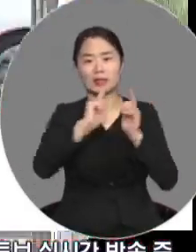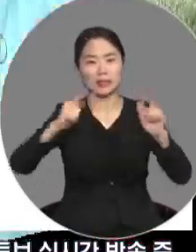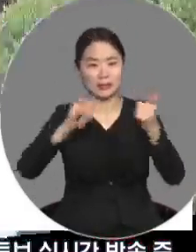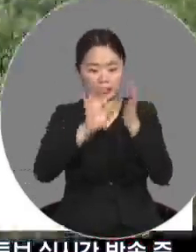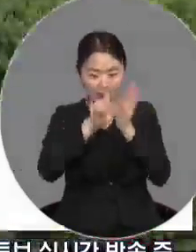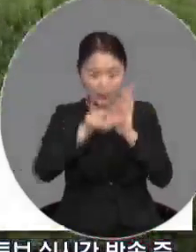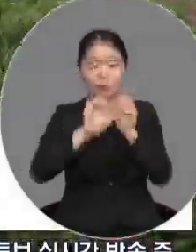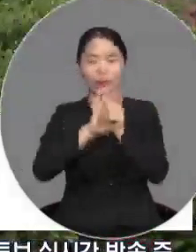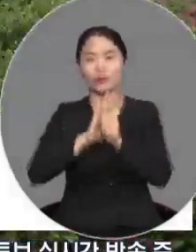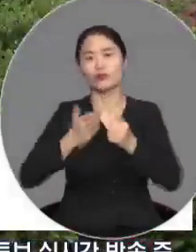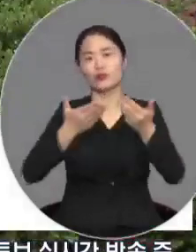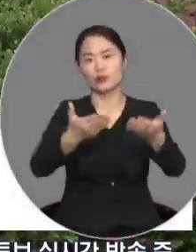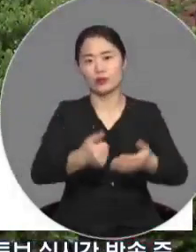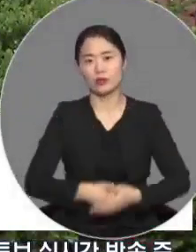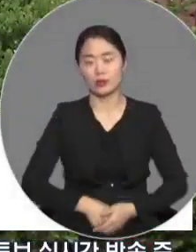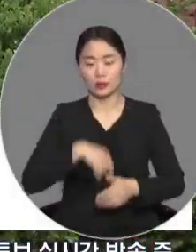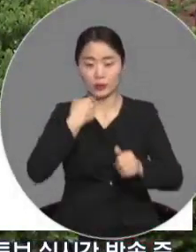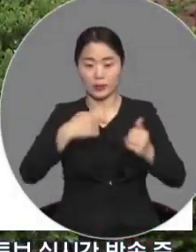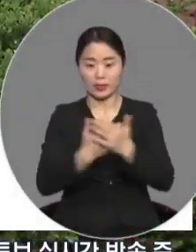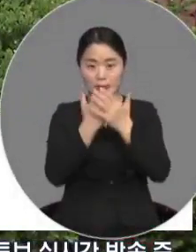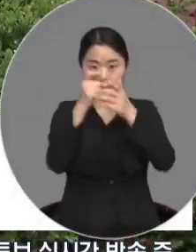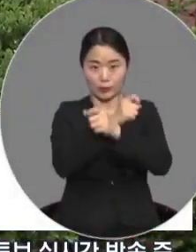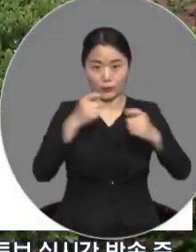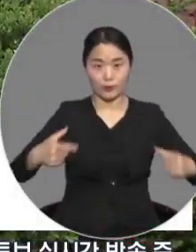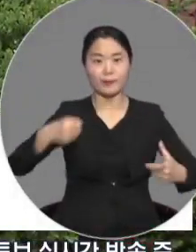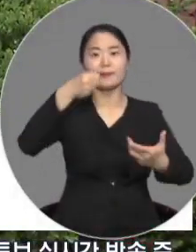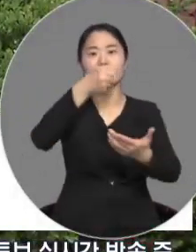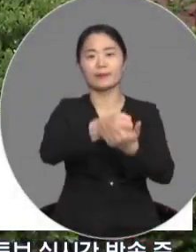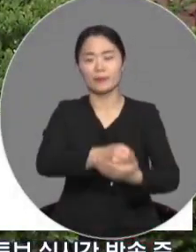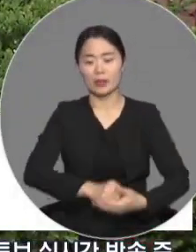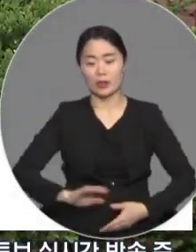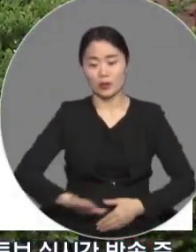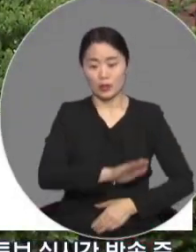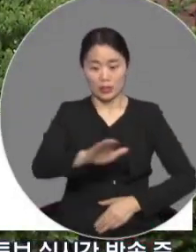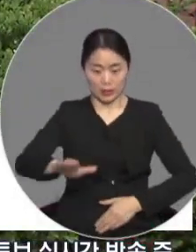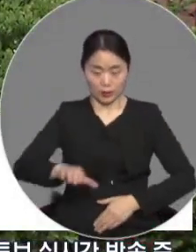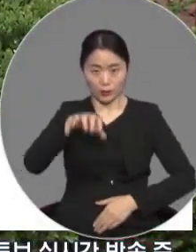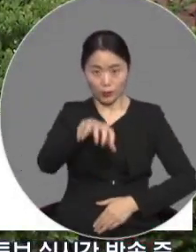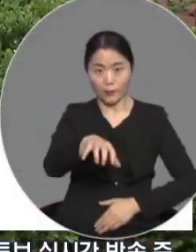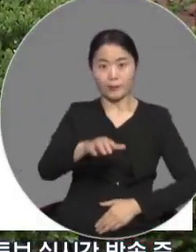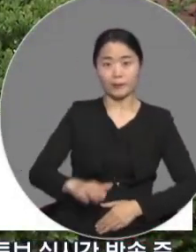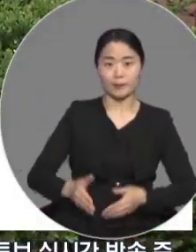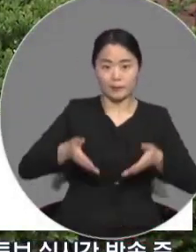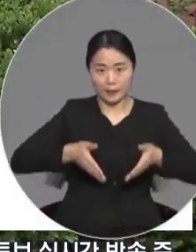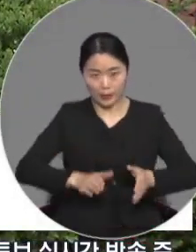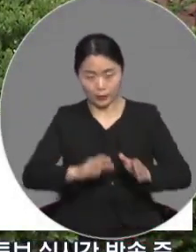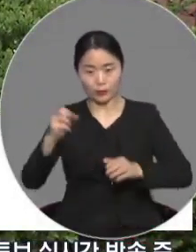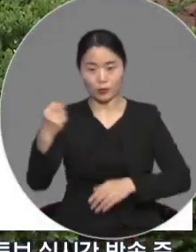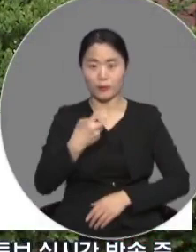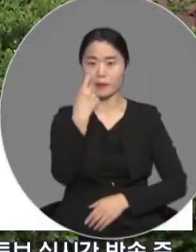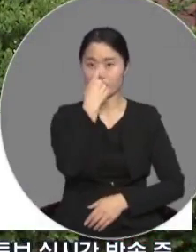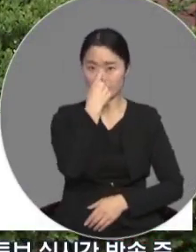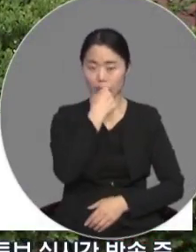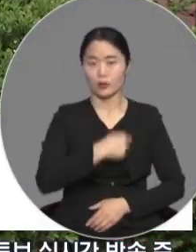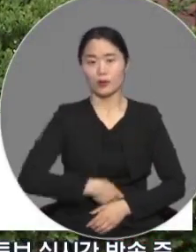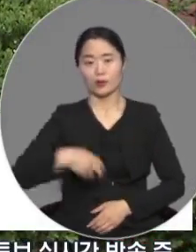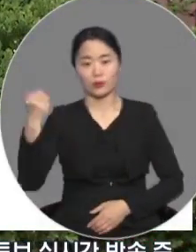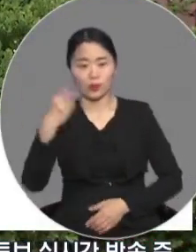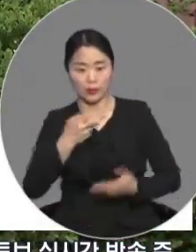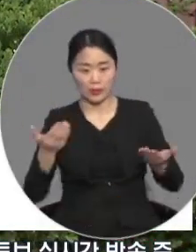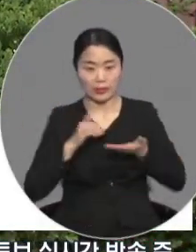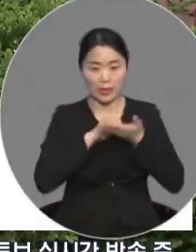있도록 도와줍니다. 교육발전특구를 지정하겠습니다. 우리 지역에서 나고, 우리 지역에서 배우고, 우리 지역에서